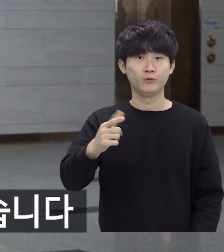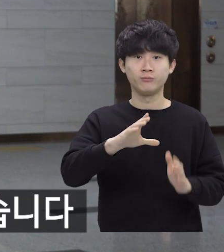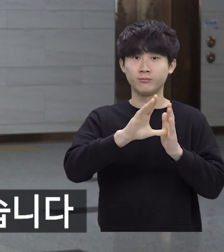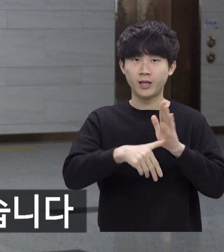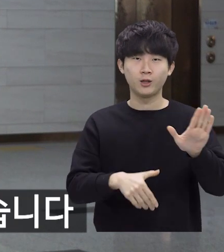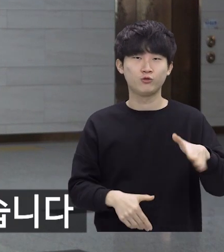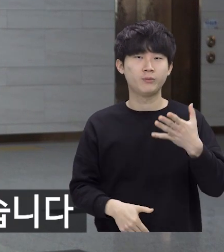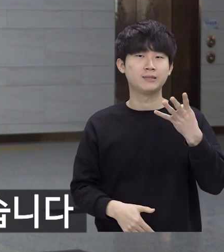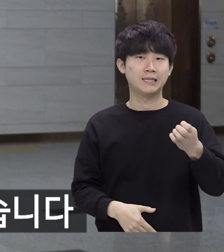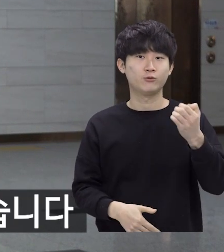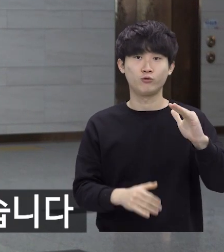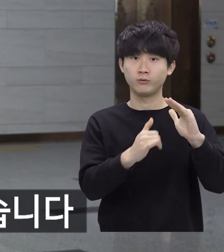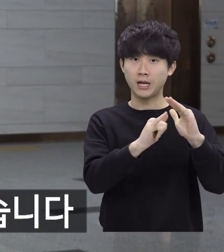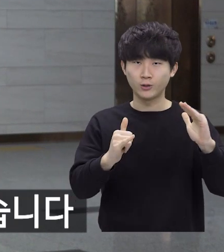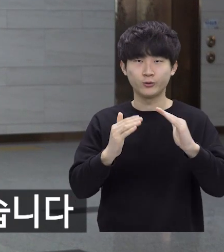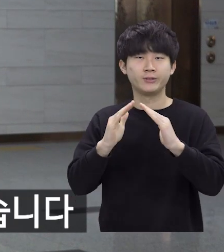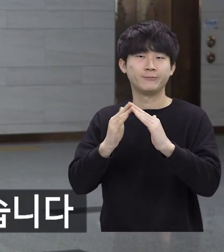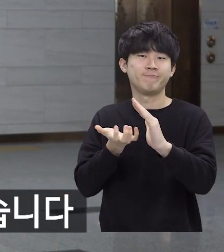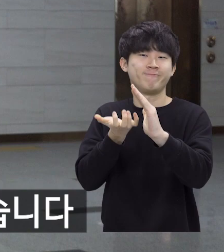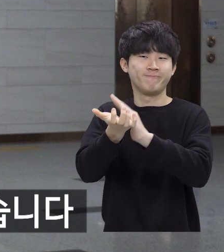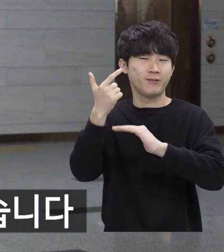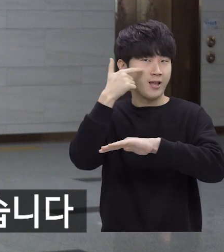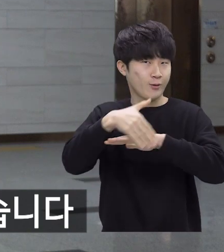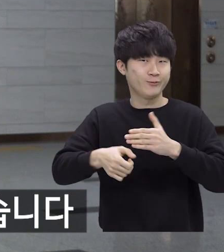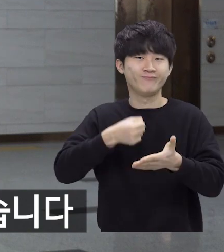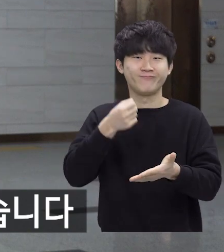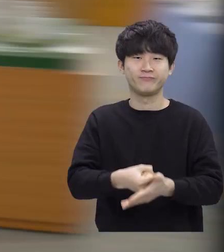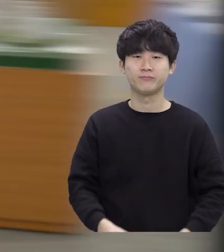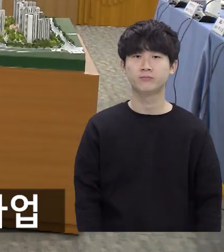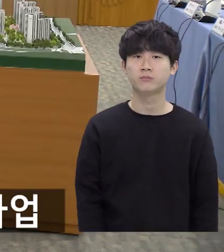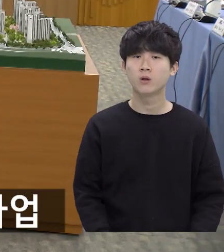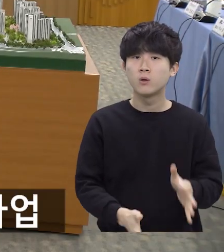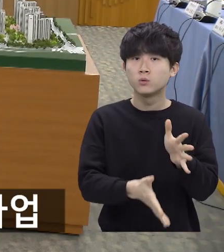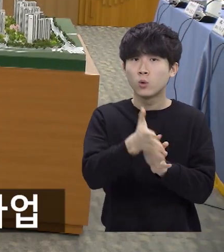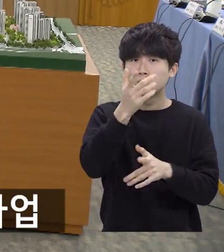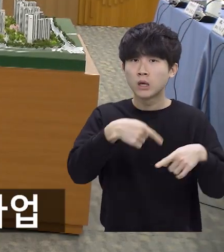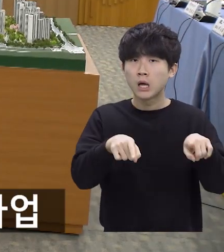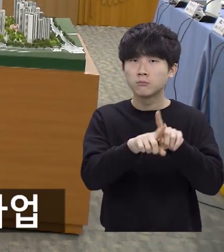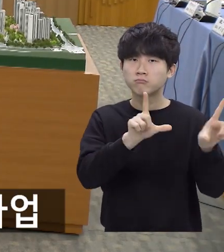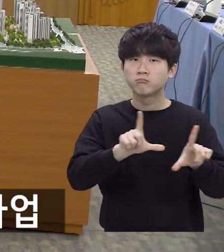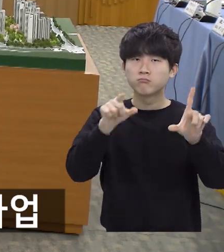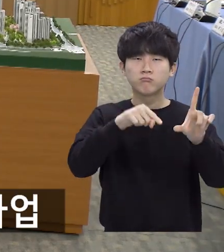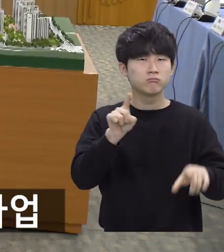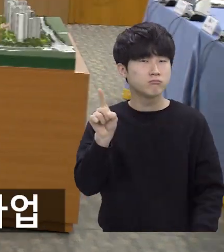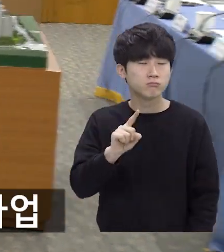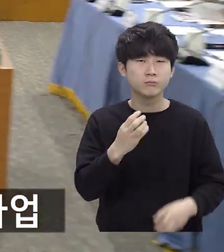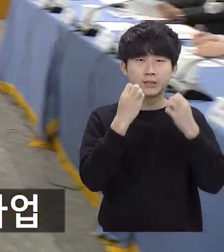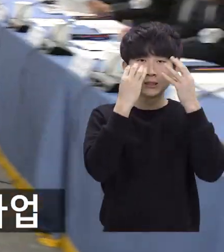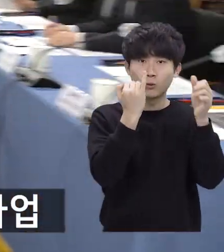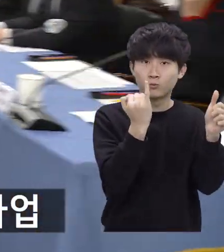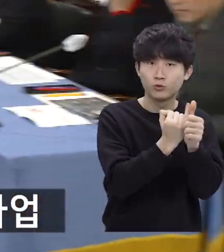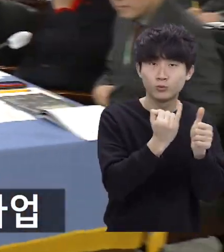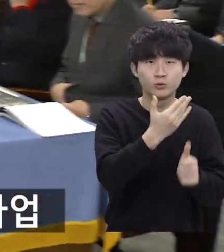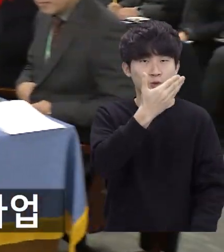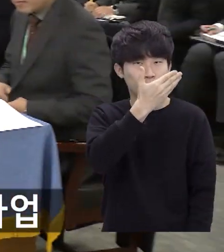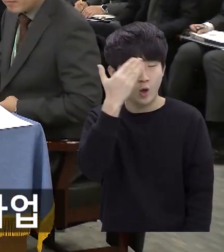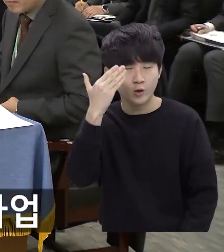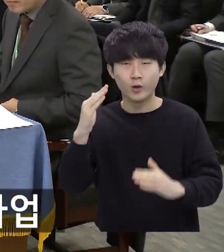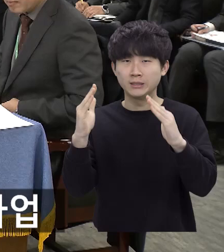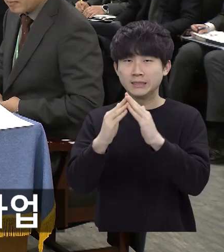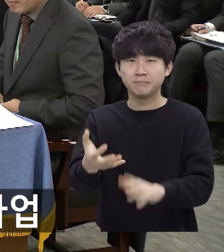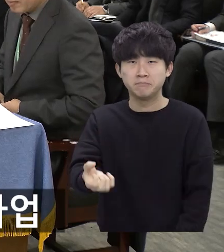신도시에 2026년 입주를 목표로 조성하기로 했습니다. 충남형 도시 리브투게더는 신혼부부와 청년